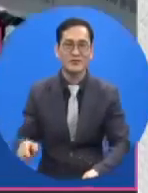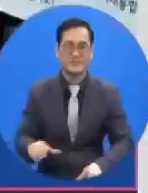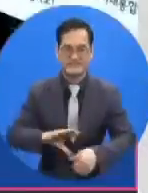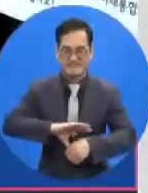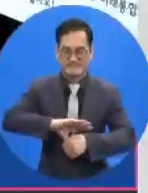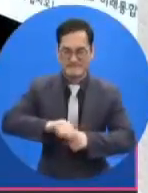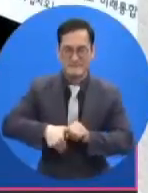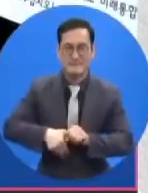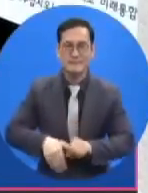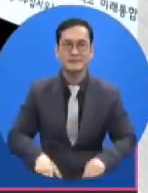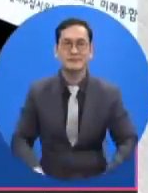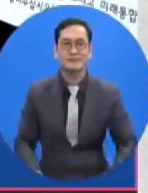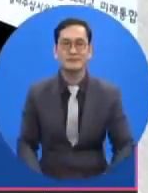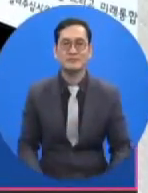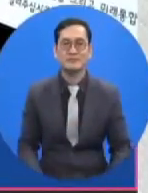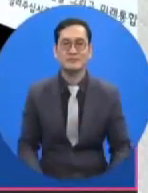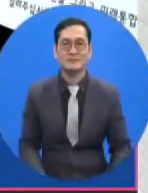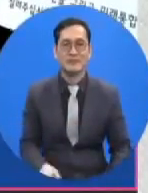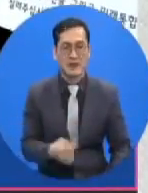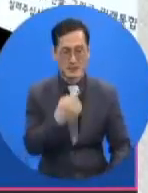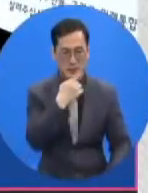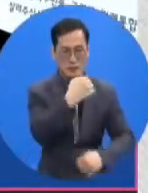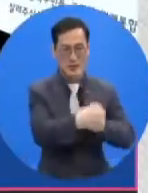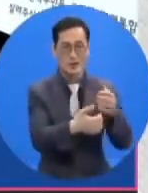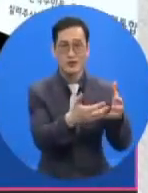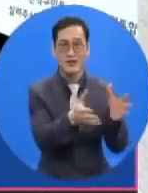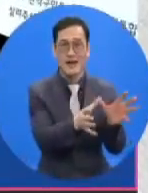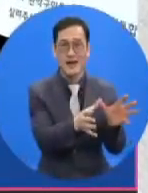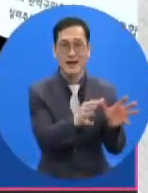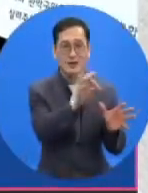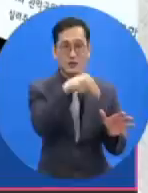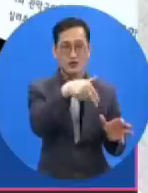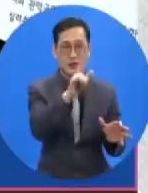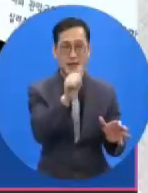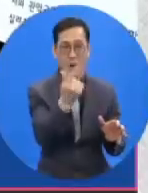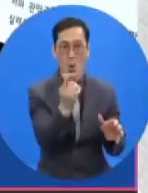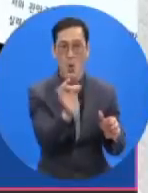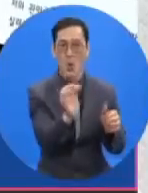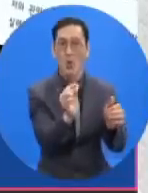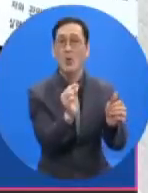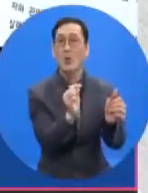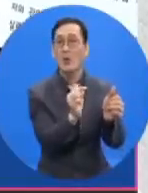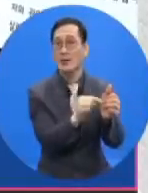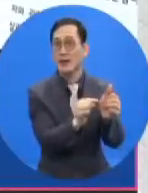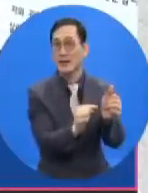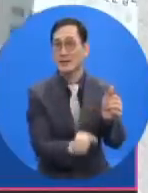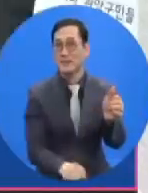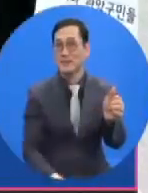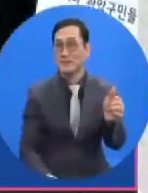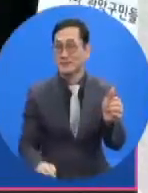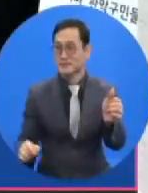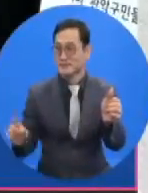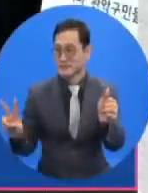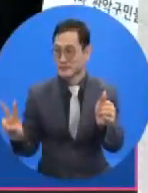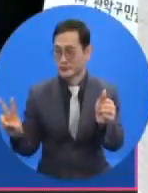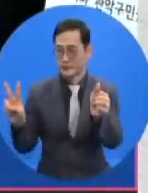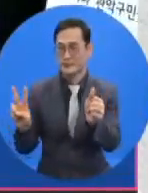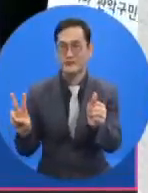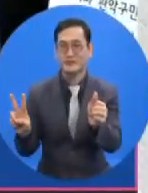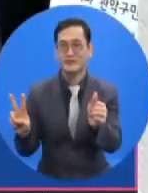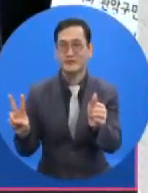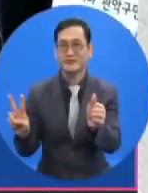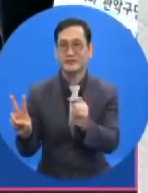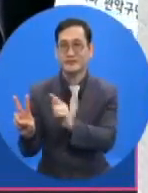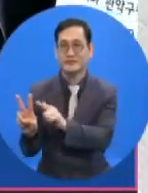이제 유기용 후보가 아마도 지금까지는 여론조사도 할 필요도 없이 당선이 아주 확실한 것이다라고 본 것이, 저 지역